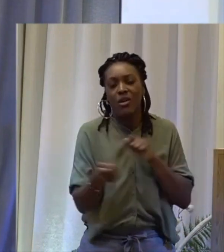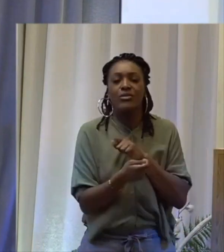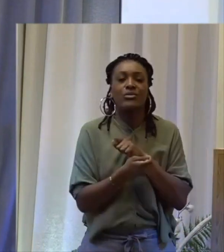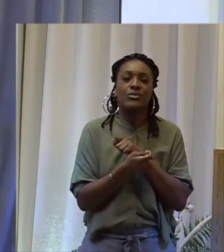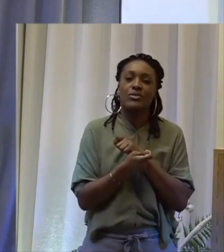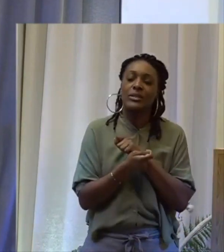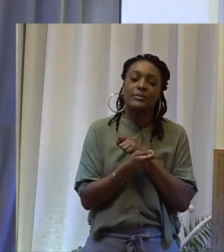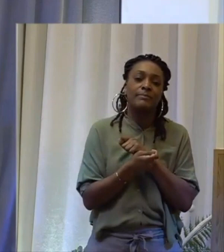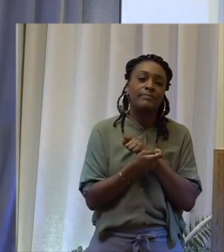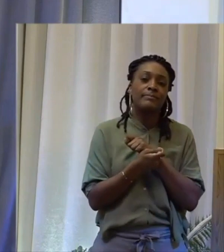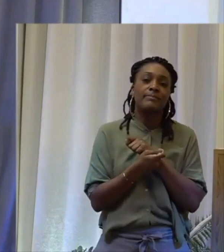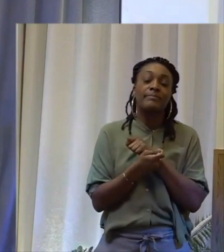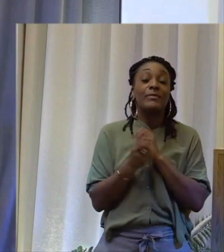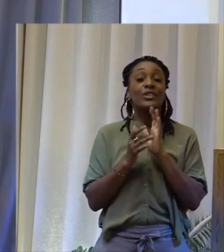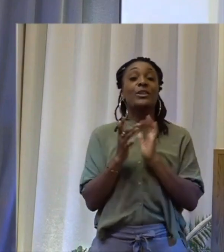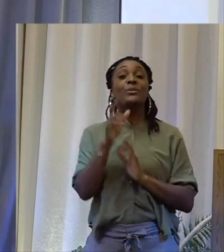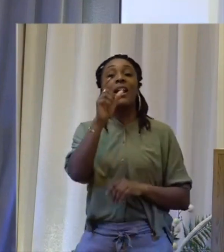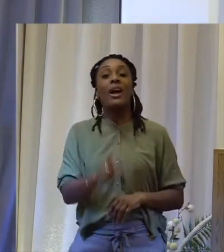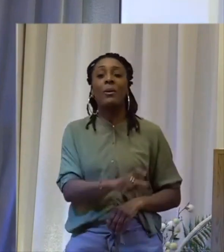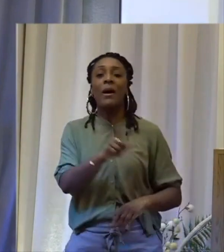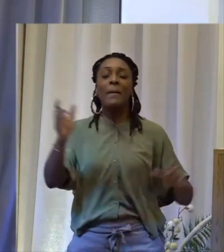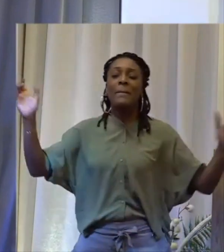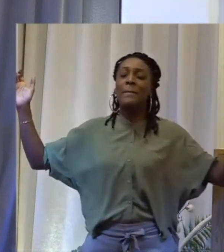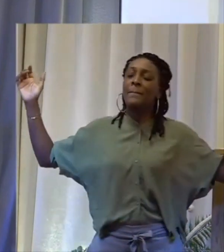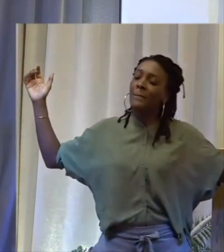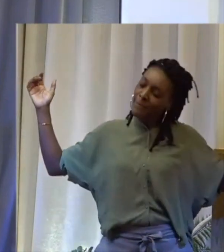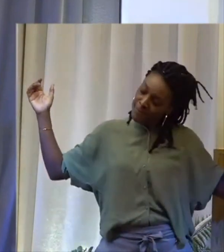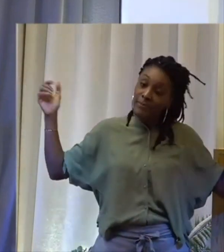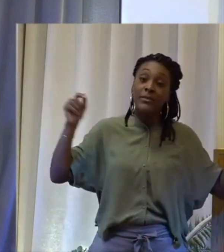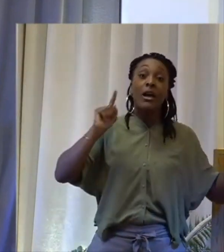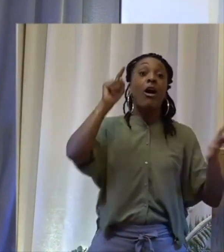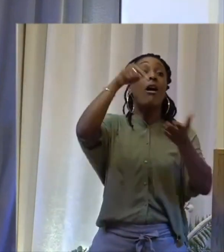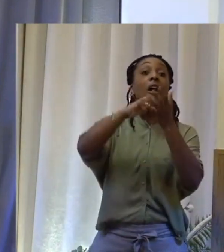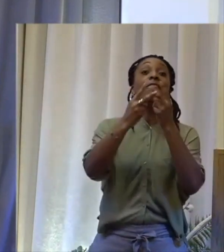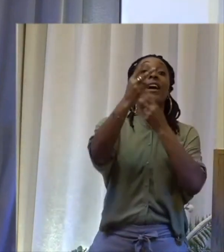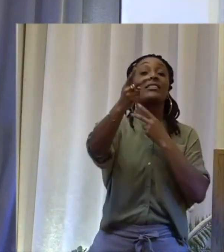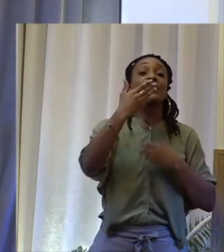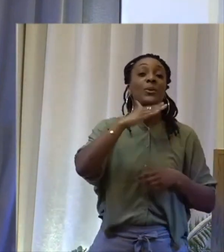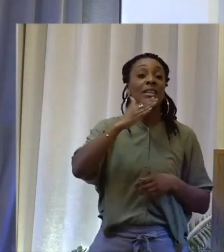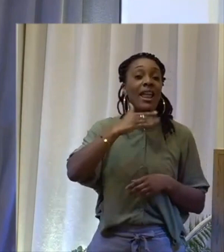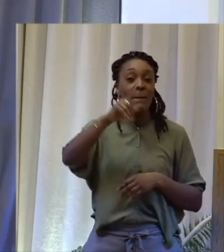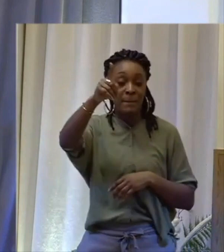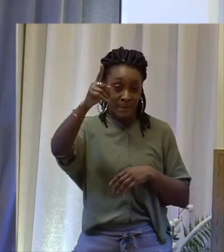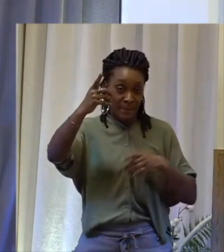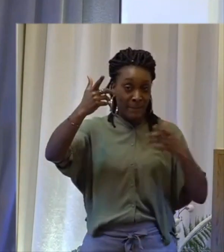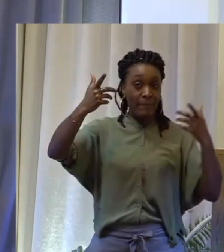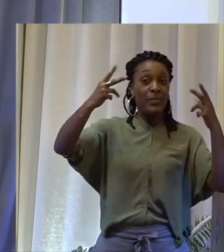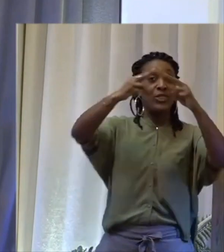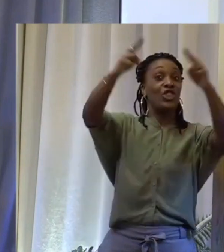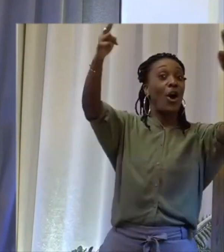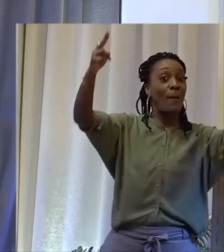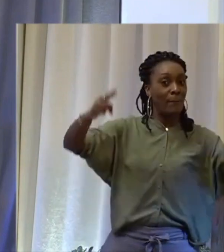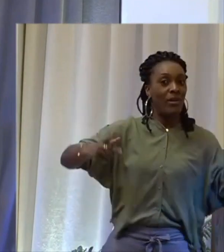À la mort, à la croix, la Bible déclare que dans le temple, il y avait une partie sainte, une partie très sainte où